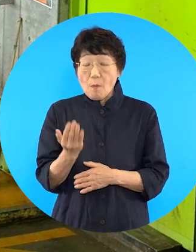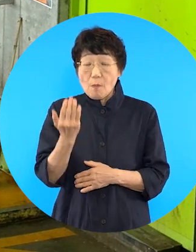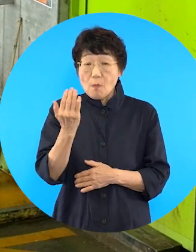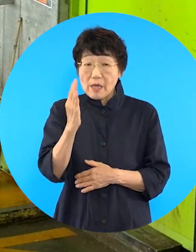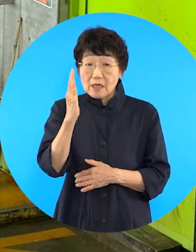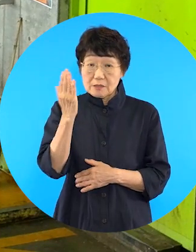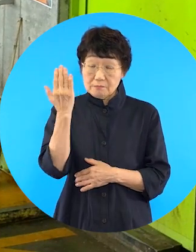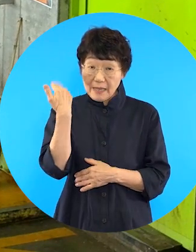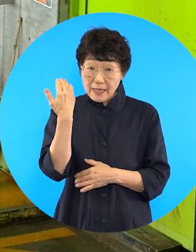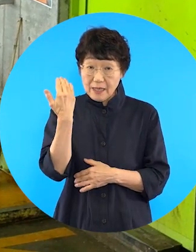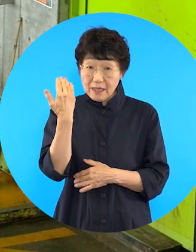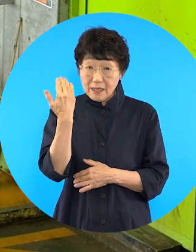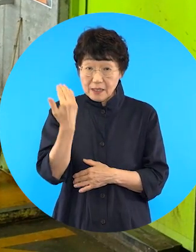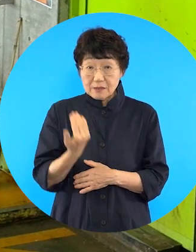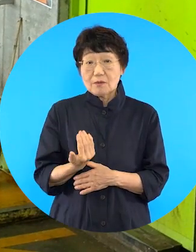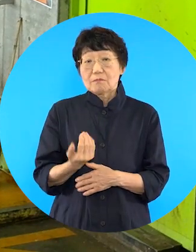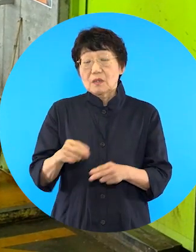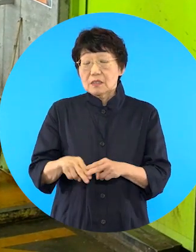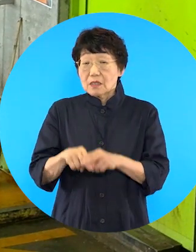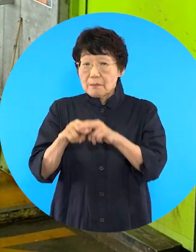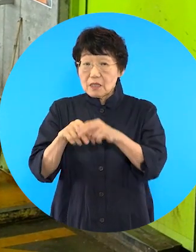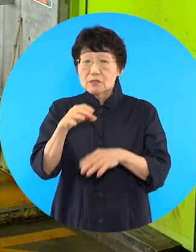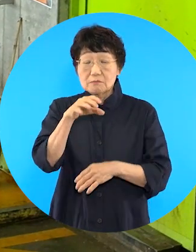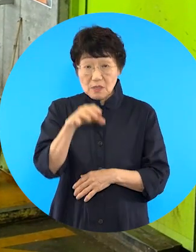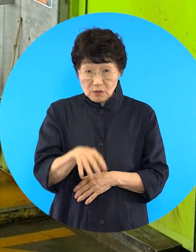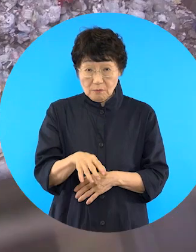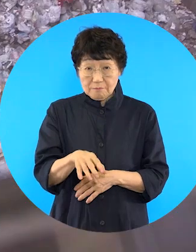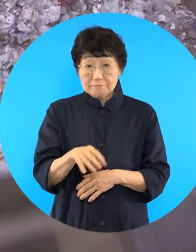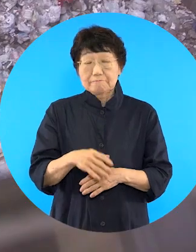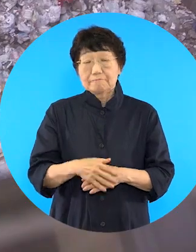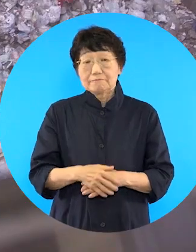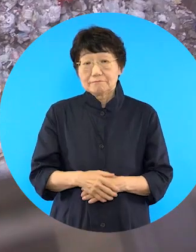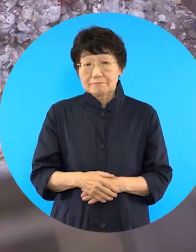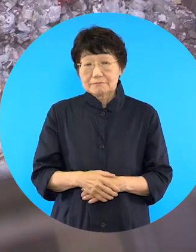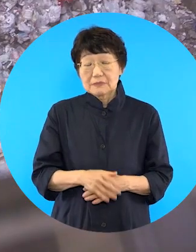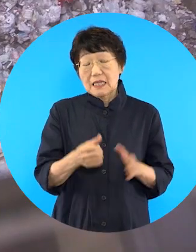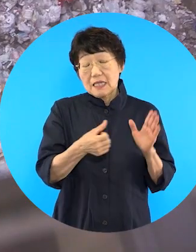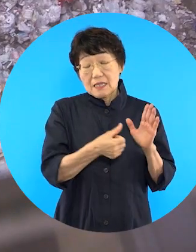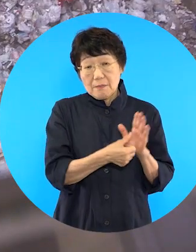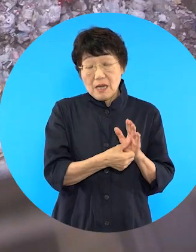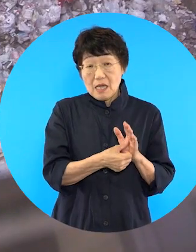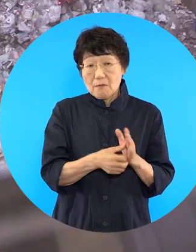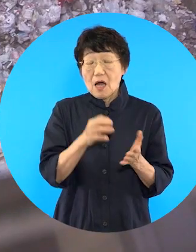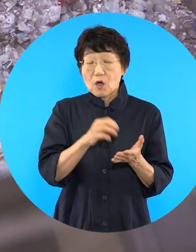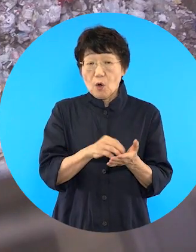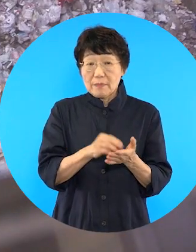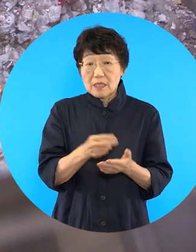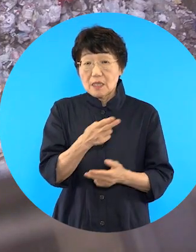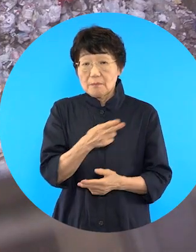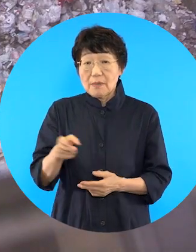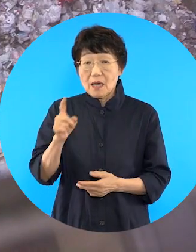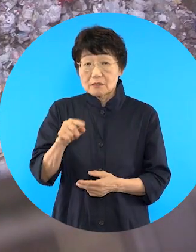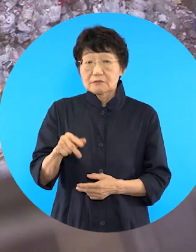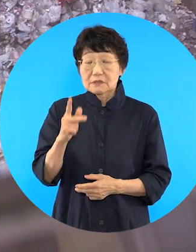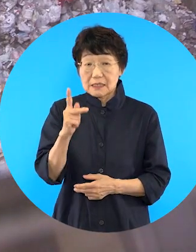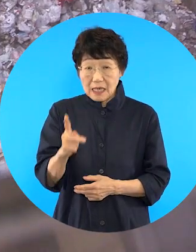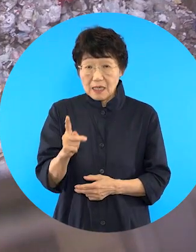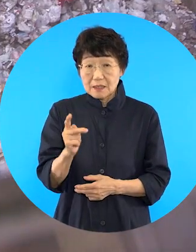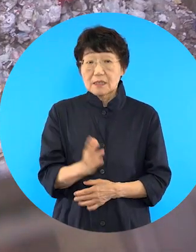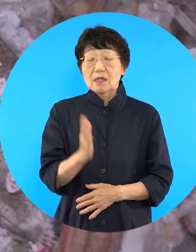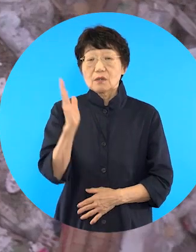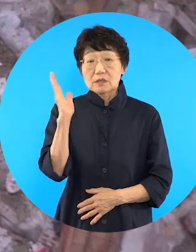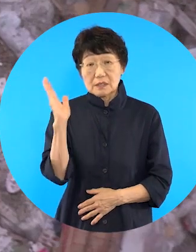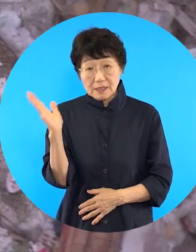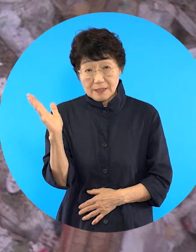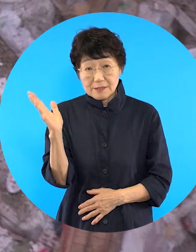、清掃工場のプラットフォームに運ばれます。そしてゴミを燃やすまで一時的に